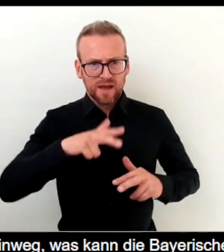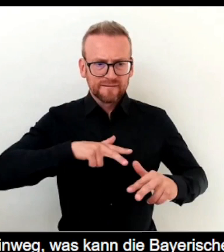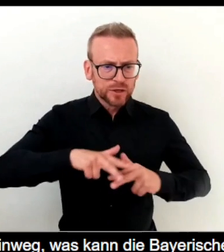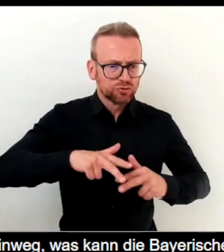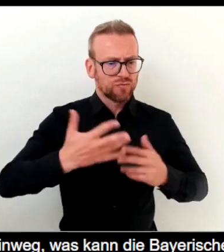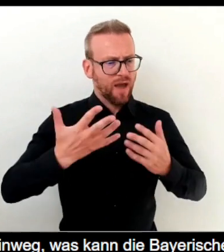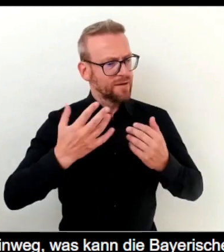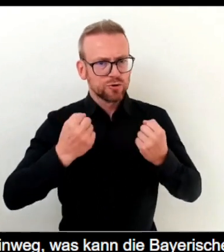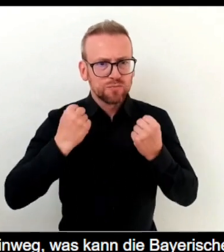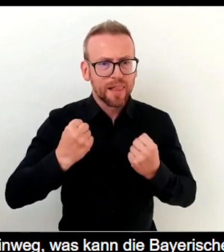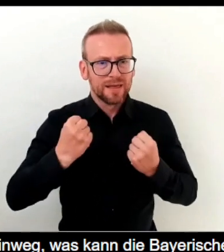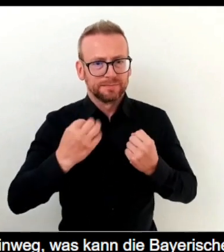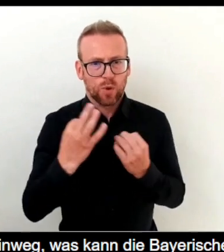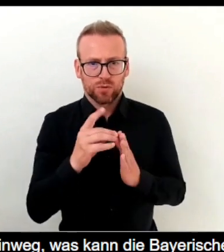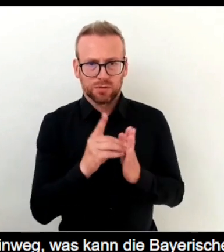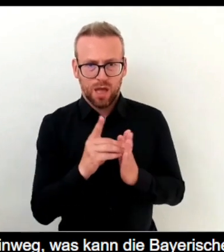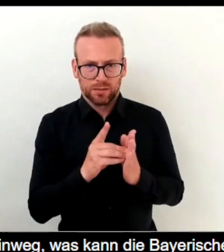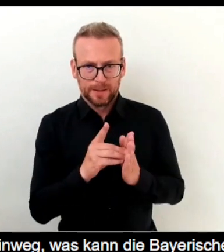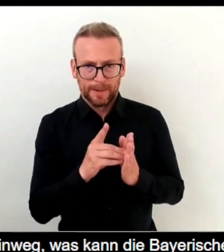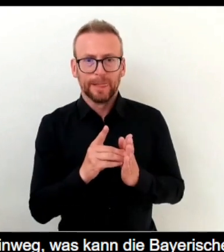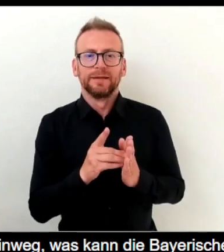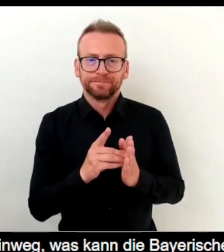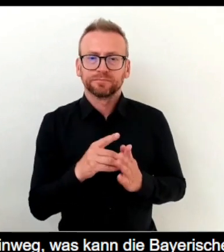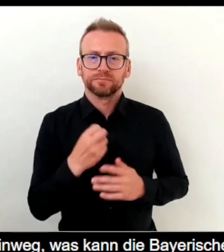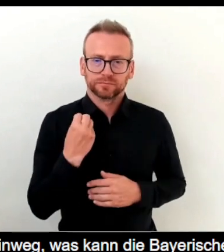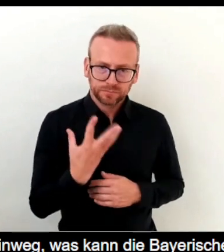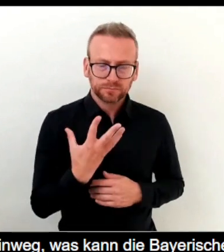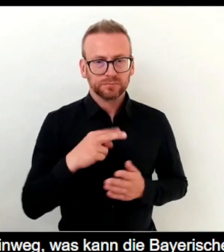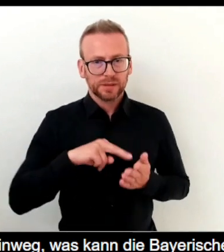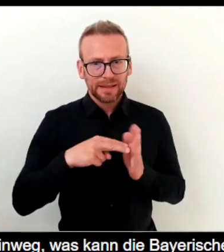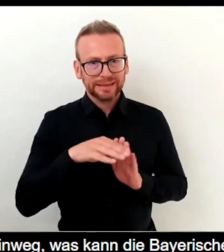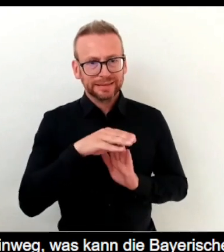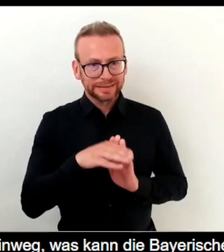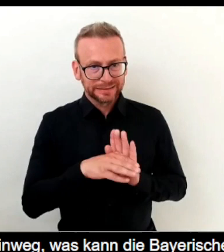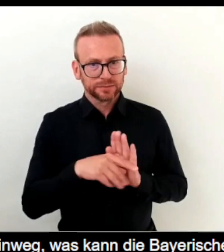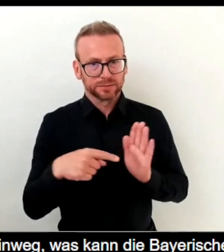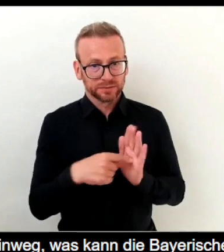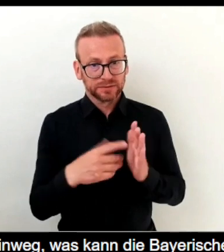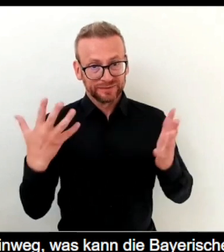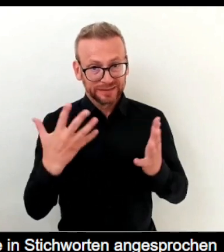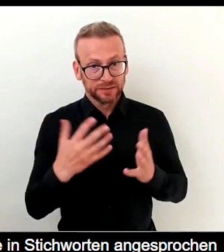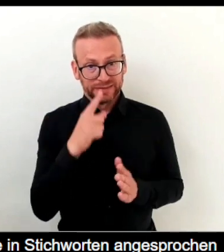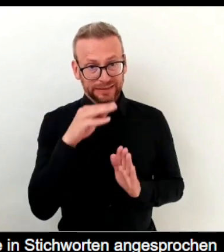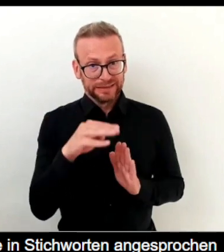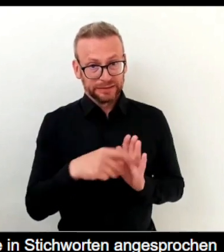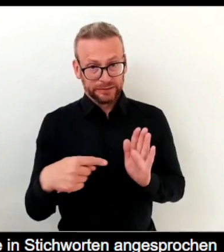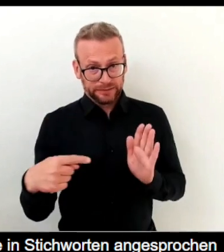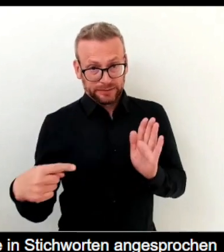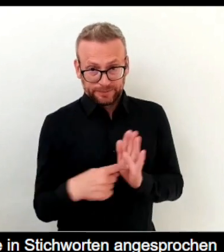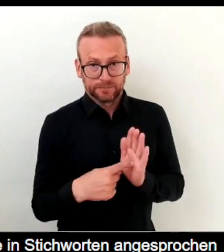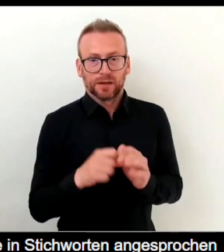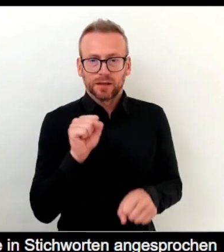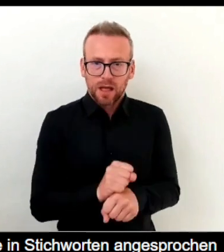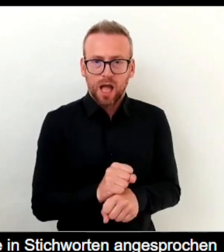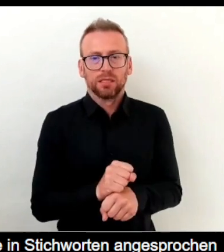müssen wir und wollen wir und das tun wir auch immer wieder mit den Regionen vor Ort abgleichen. Und da ist ganz wichtig, dass die